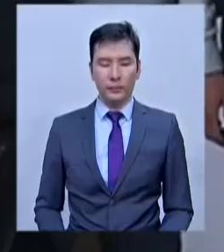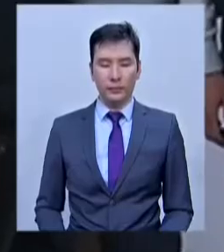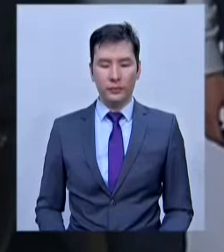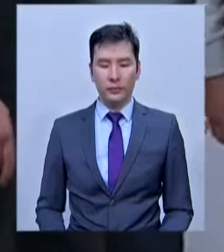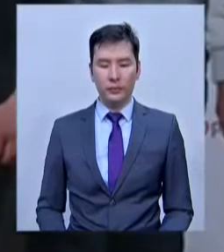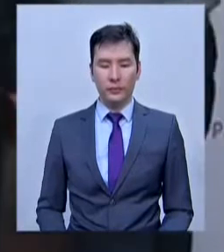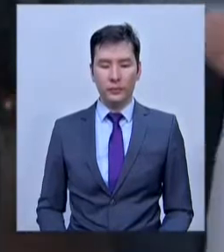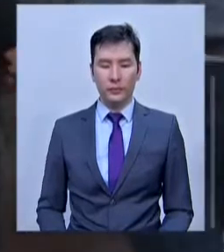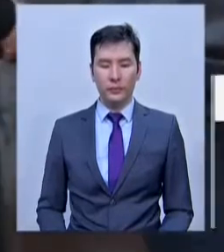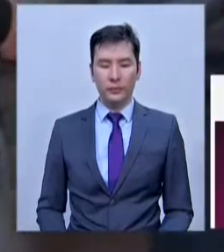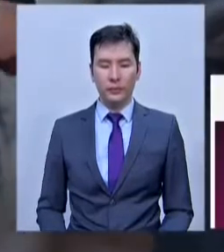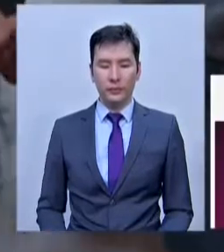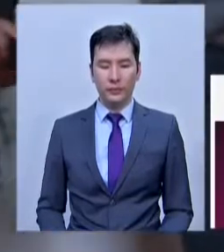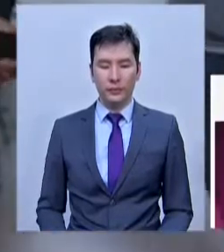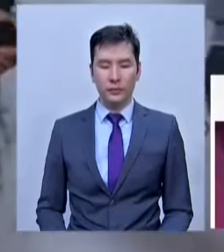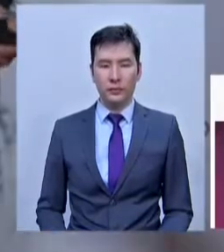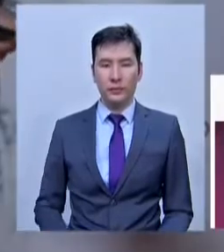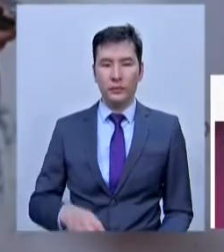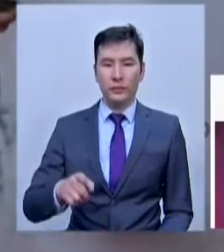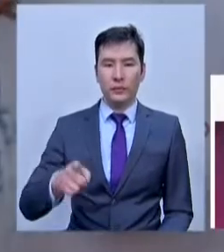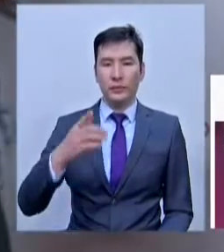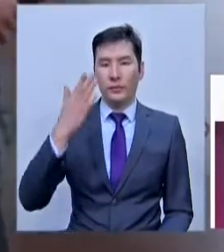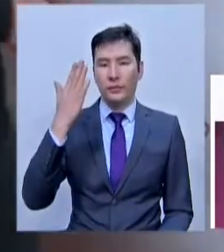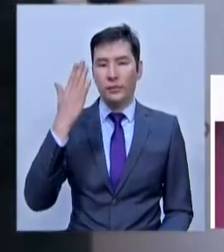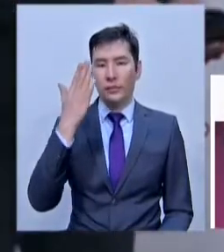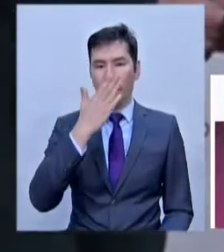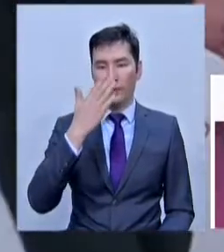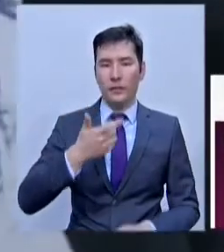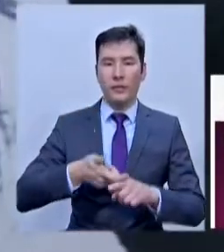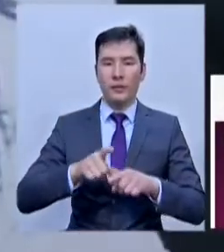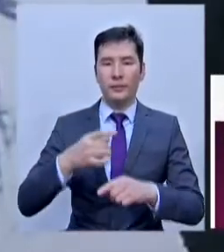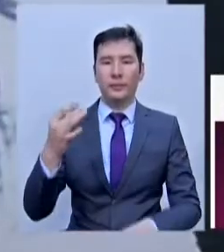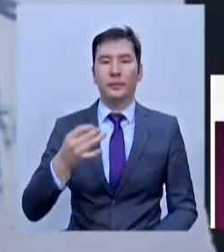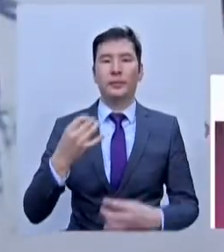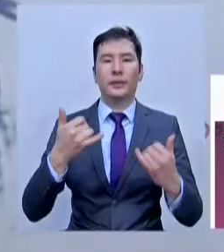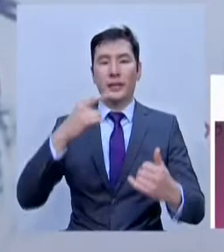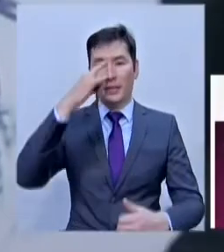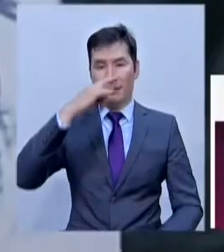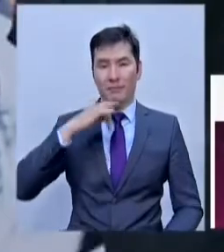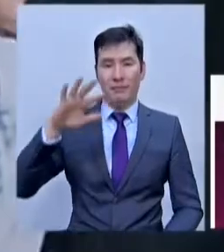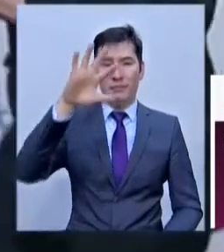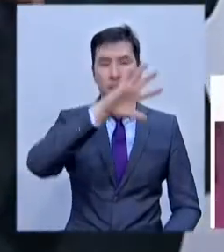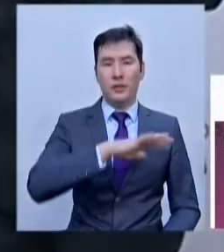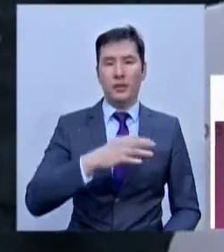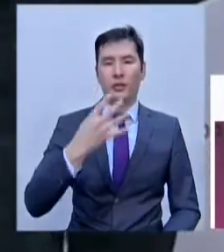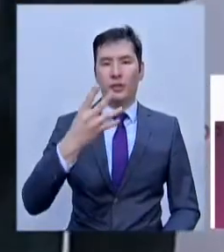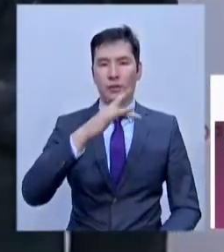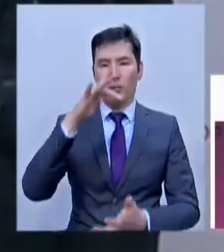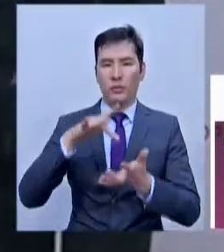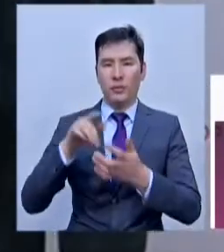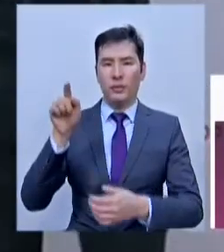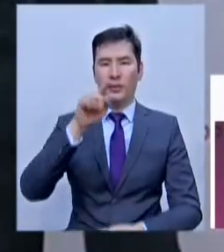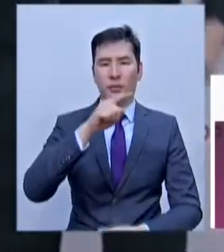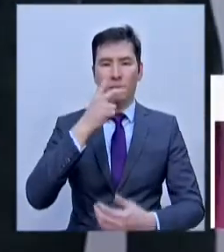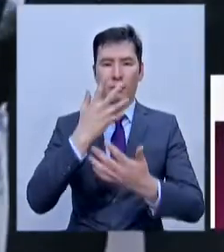Фильм будет доступен. Бұл фильм әзірге еліміздің 4 қаласында көрсетіліп жатыр. Әлеуметтік жобаның мақсаты мемлекеттік тілдің қолдану